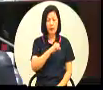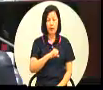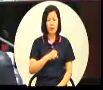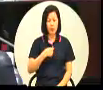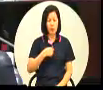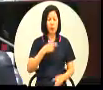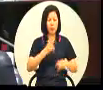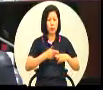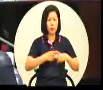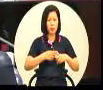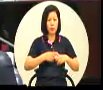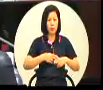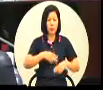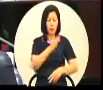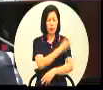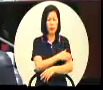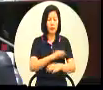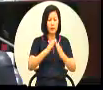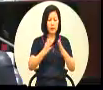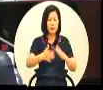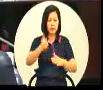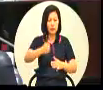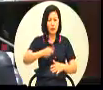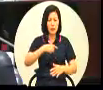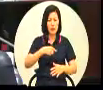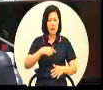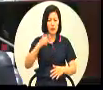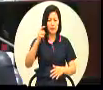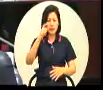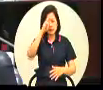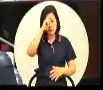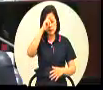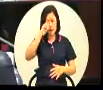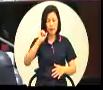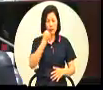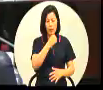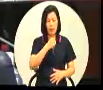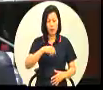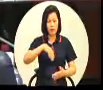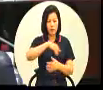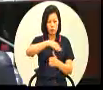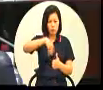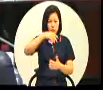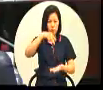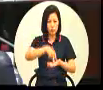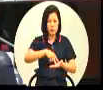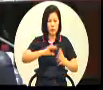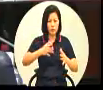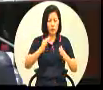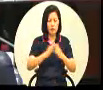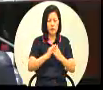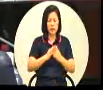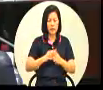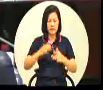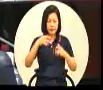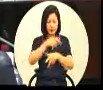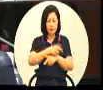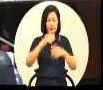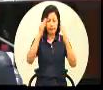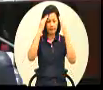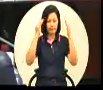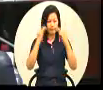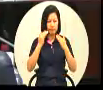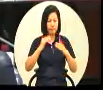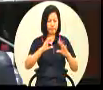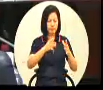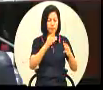长，你是主张台湾是一个独立主权的国家。南韩的总统这么有架势啊，他也是女性啊，